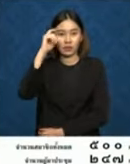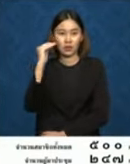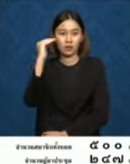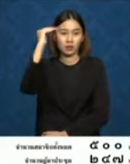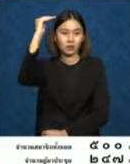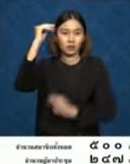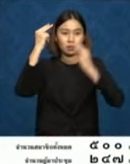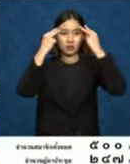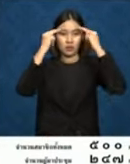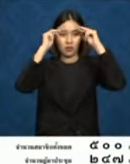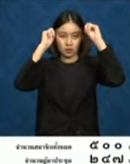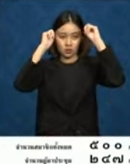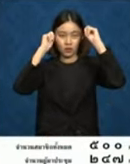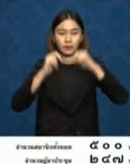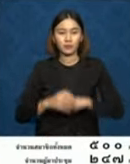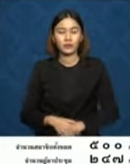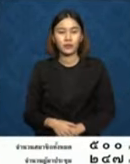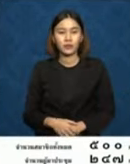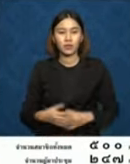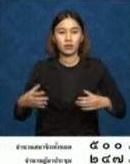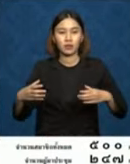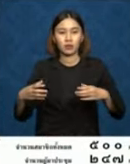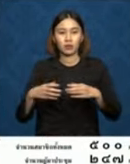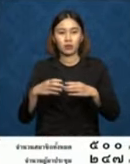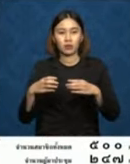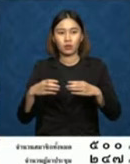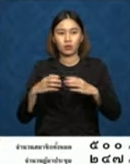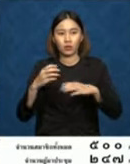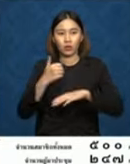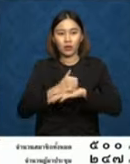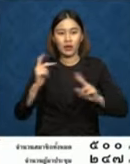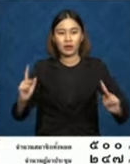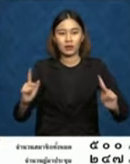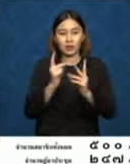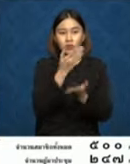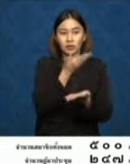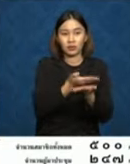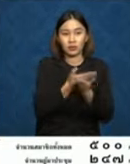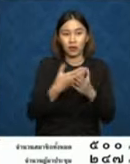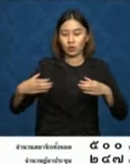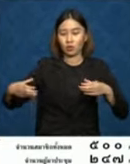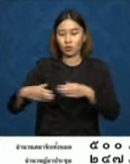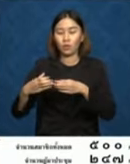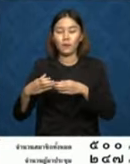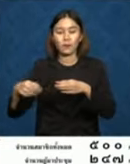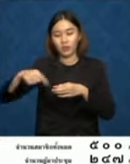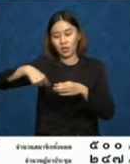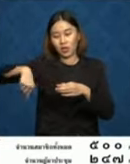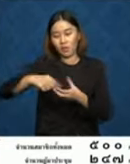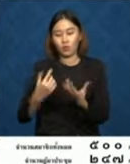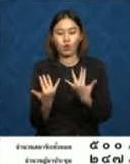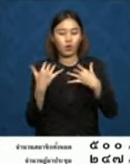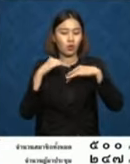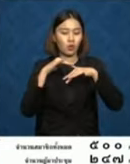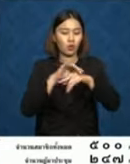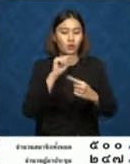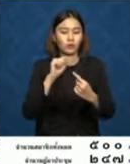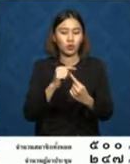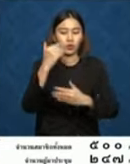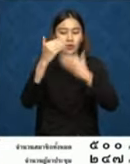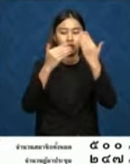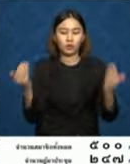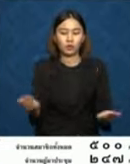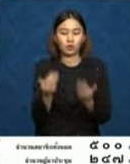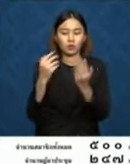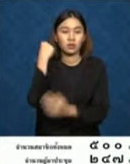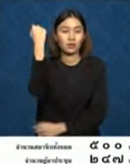สินนายกรัฐมนตรีและรัฐมนตรีว่าการกระทรวงคลังนะครับพร้อมคณะเดินทางเพื่อเข้าร่วมกิจกรรมส่งเสริมการ